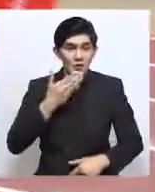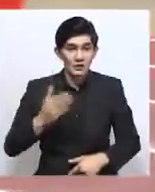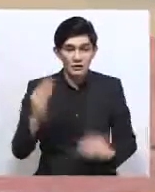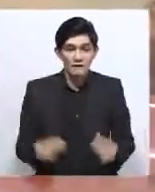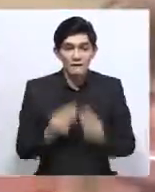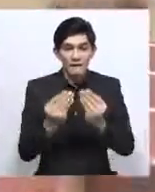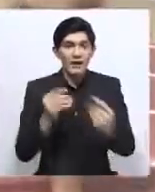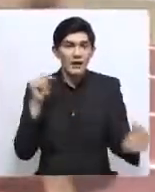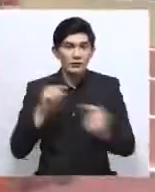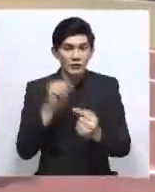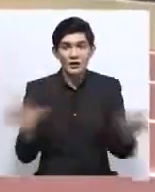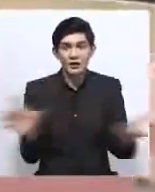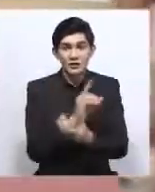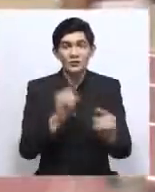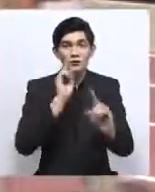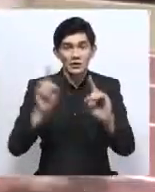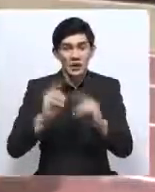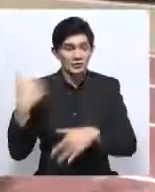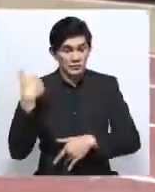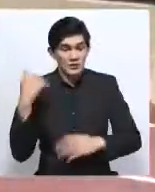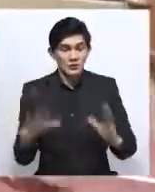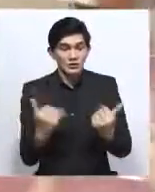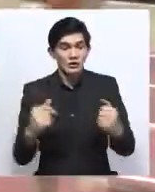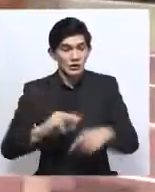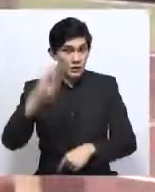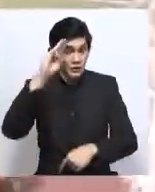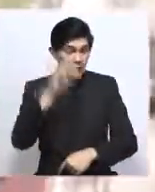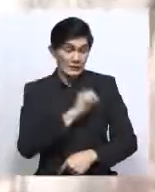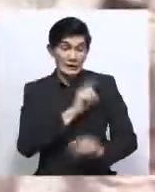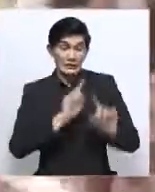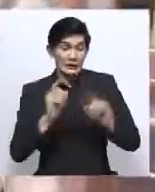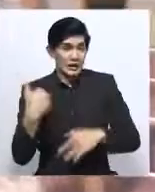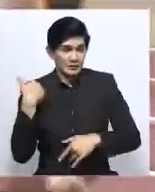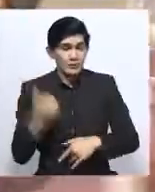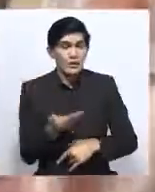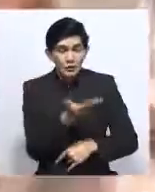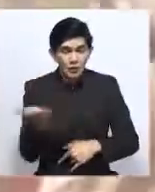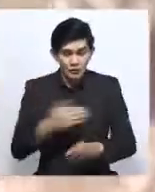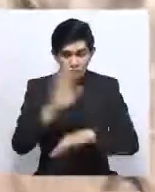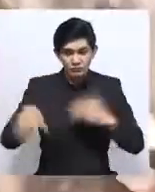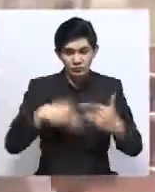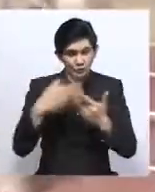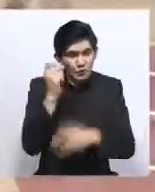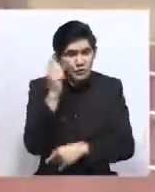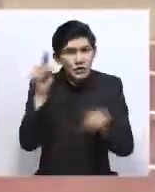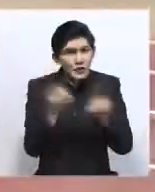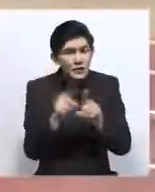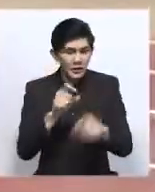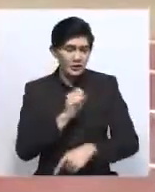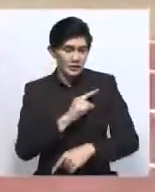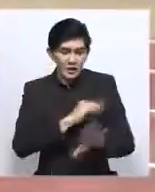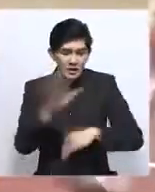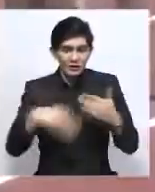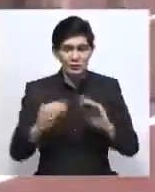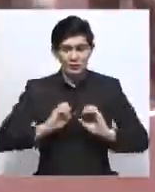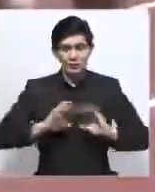ภายใต้สังคมพหุวัฒนธรรมค่ะไม่ว่าลูกเสือจะนับถือศาสนาใดก็ตามขอให้เข้าใจว่าทุกศาสนาต่างสอนให้ทุกคนเ